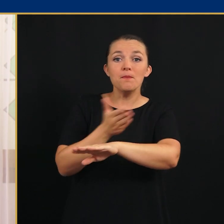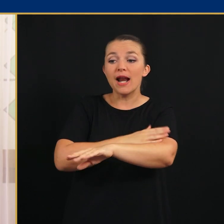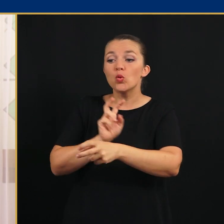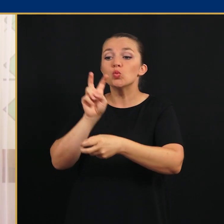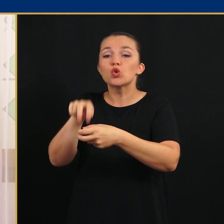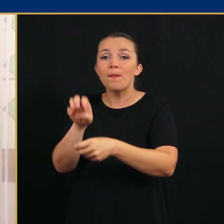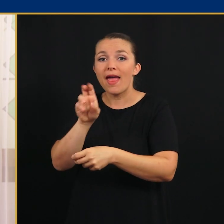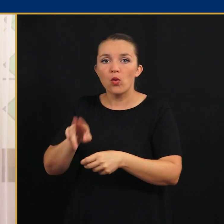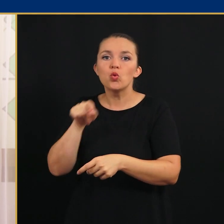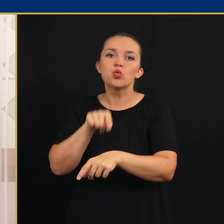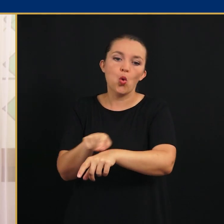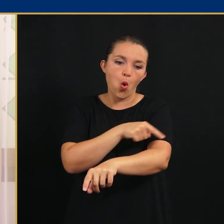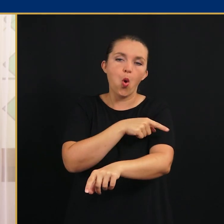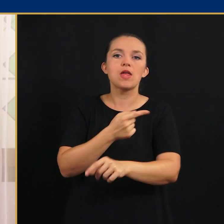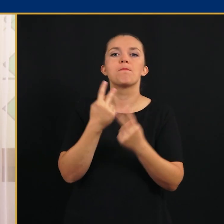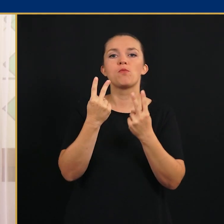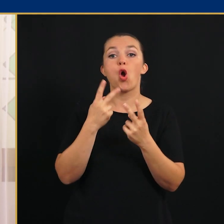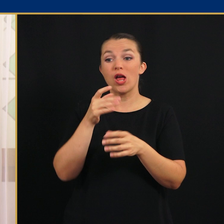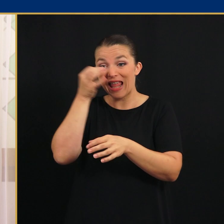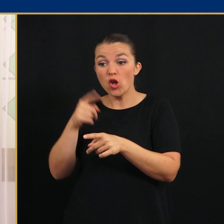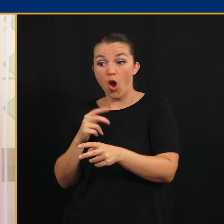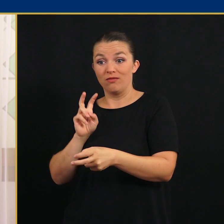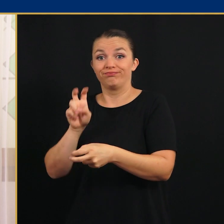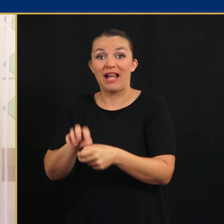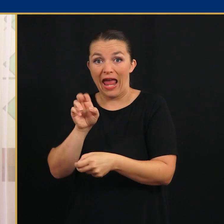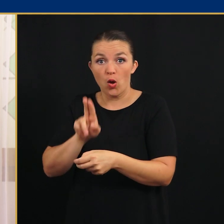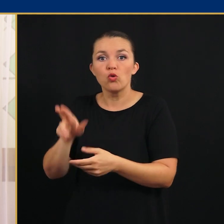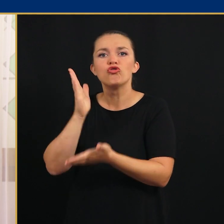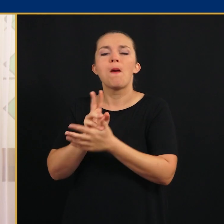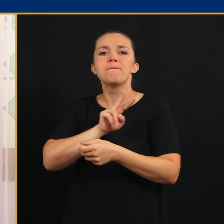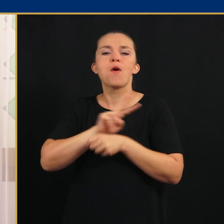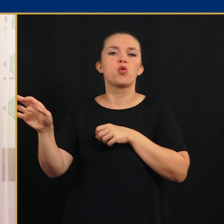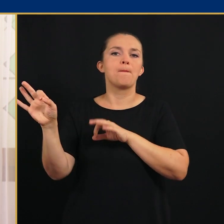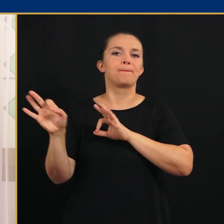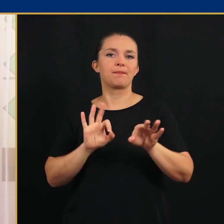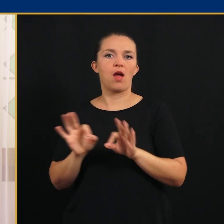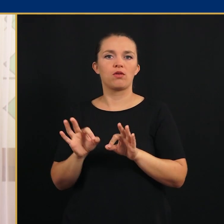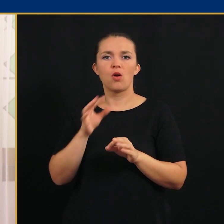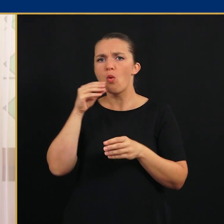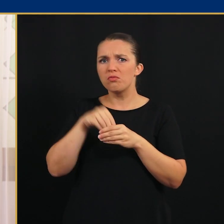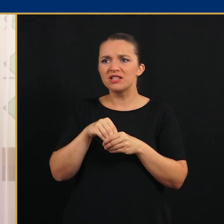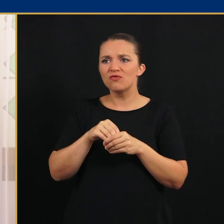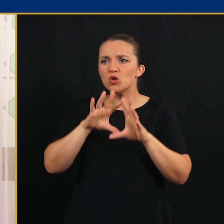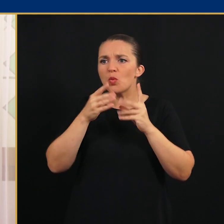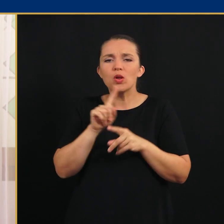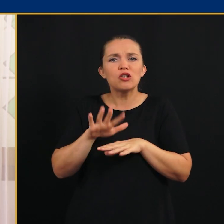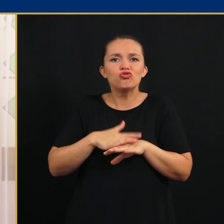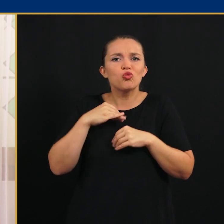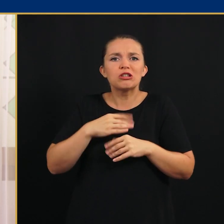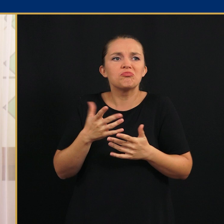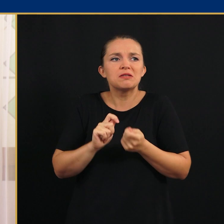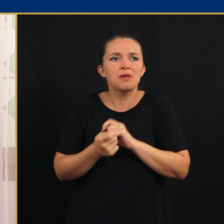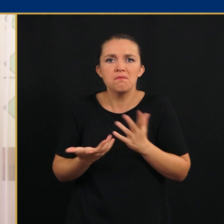samim vstopom je pomembna, da na dan, ko vstopiš v Evropsko unijo, si v polni pripravljenosti in v bistvu sprememb sploh ne čutiš.